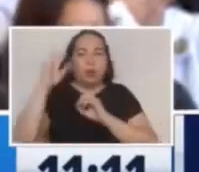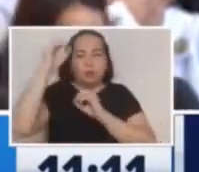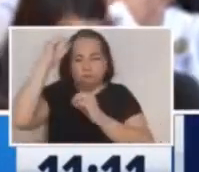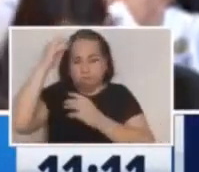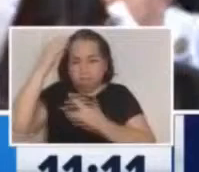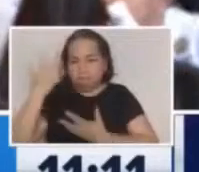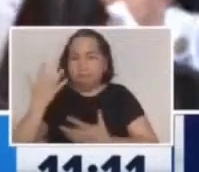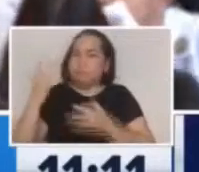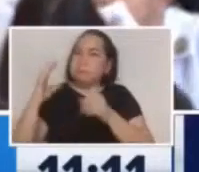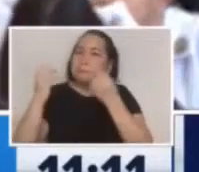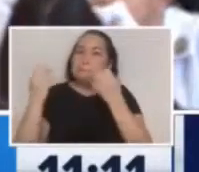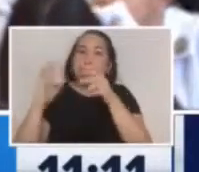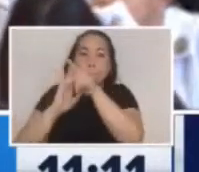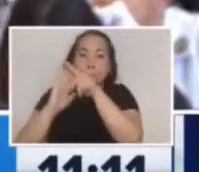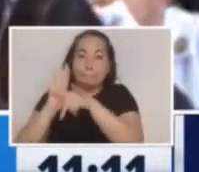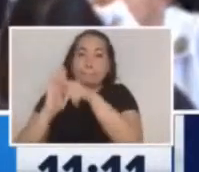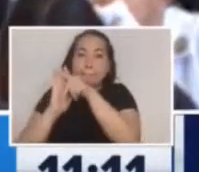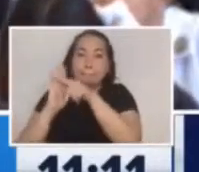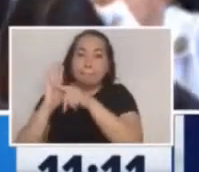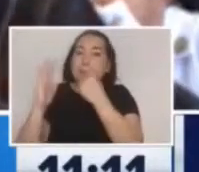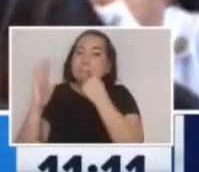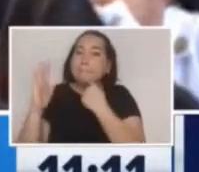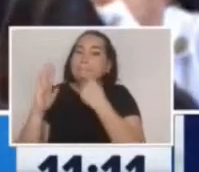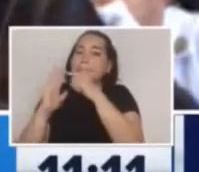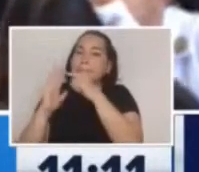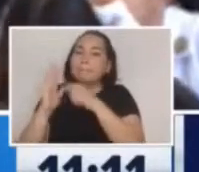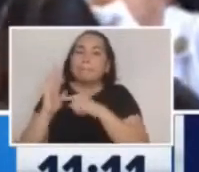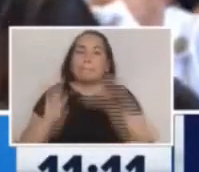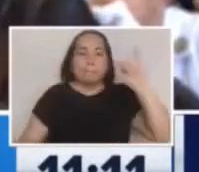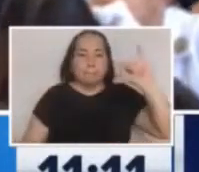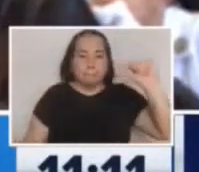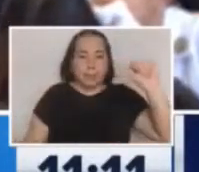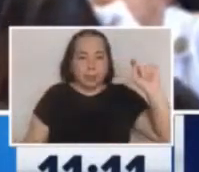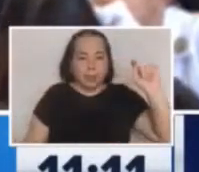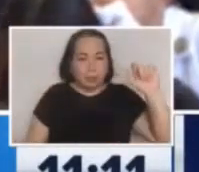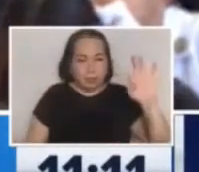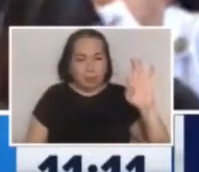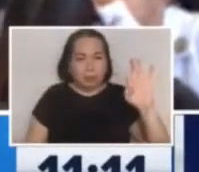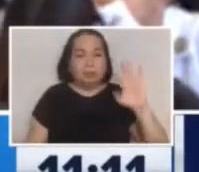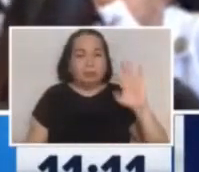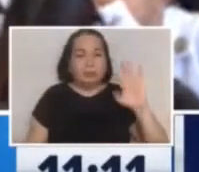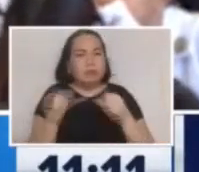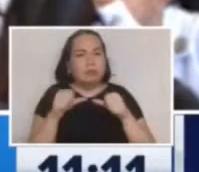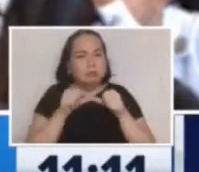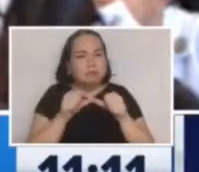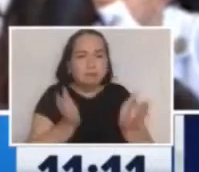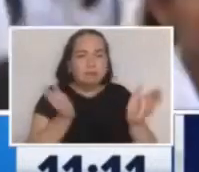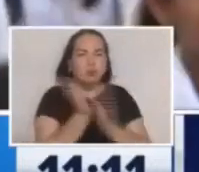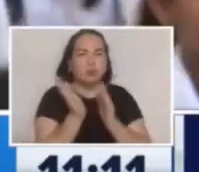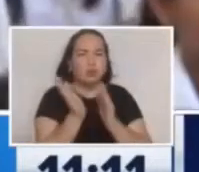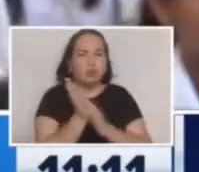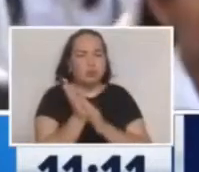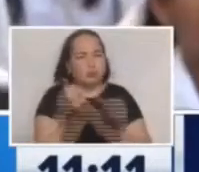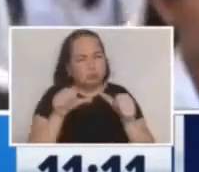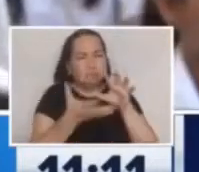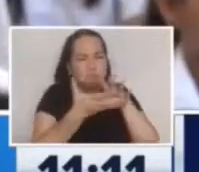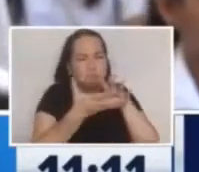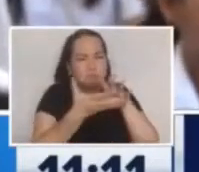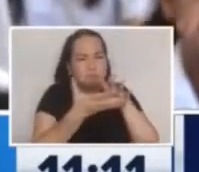magulang, mga lola at lolo sa pag-learn ng mga bata. At